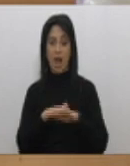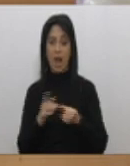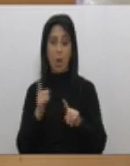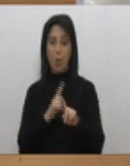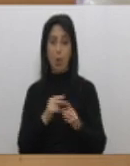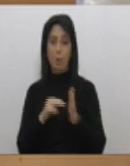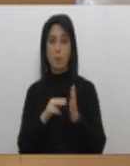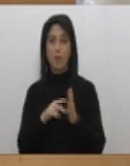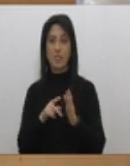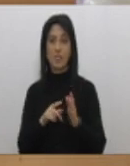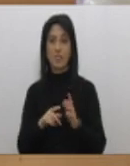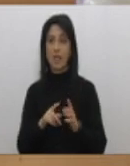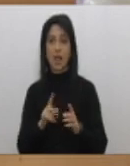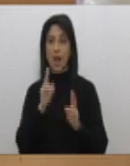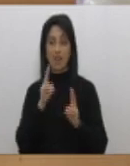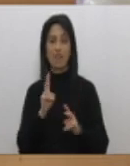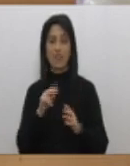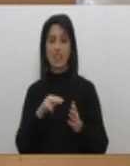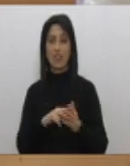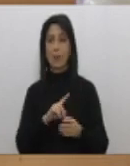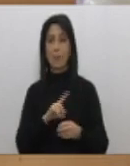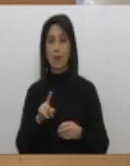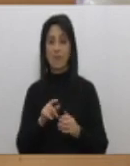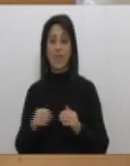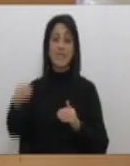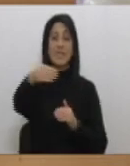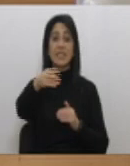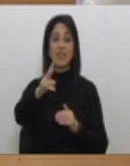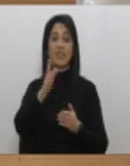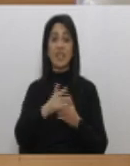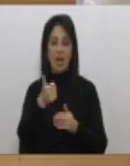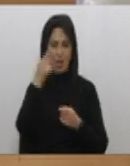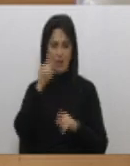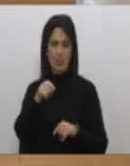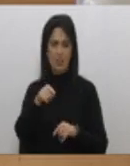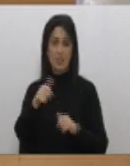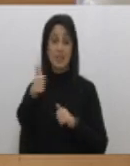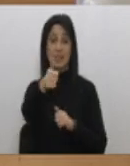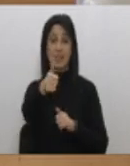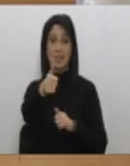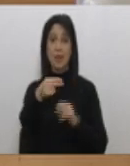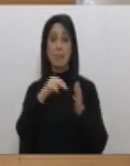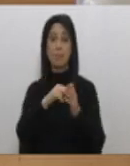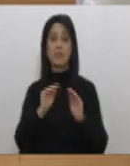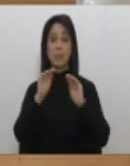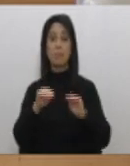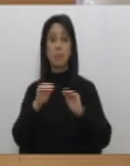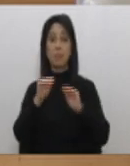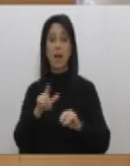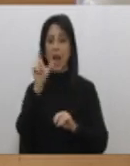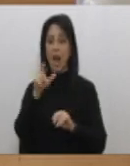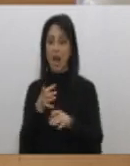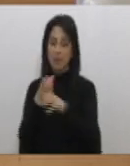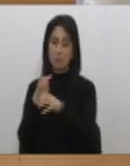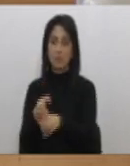უკან, ამ ფასების უკან. არ ვიცით ვინ დგას, მაგრამ წინ ვინ დგას, ეს ძალიან კარგად ვიცი. ფასების დისა და ხალხის გაღატაკების